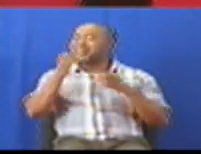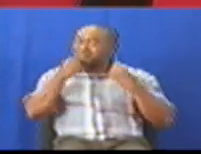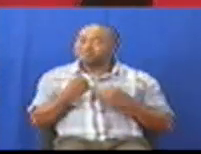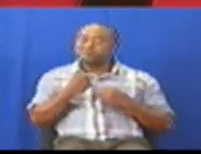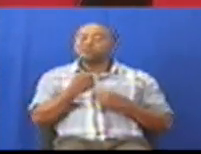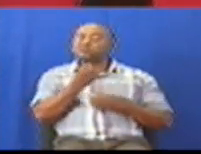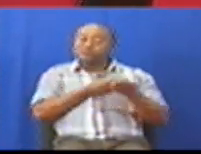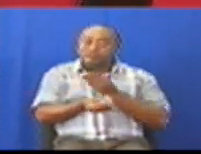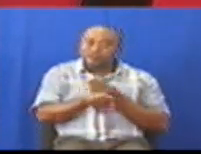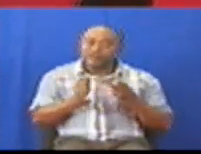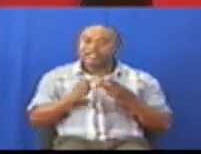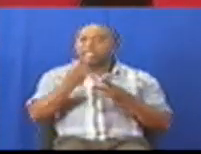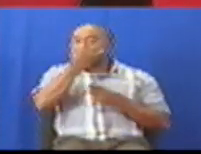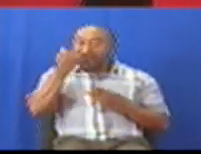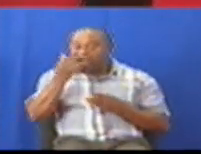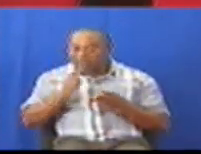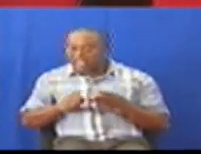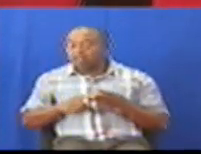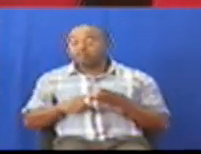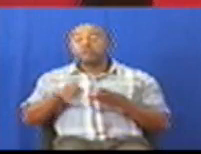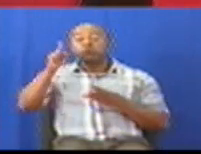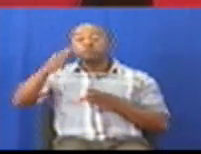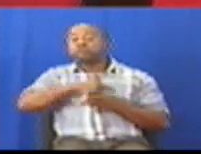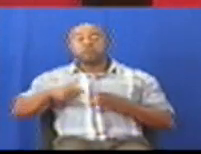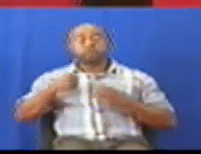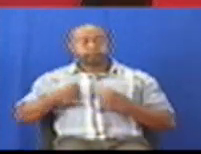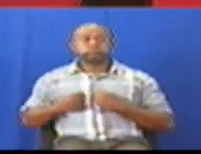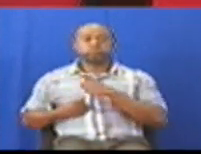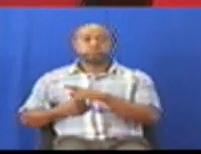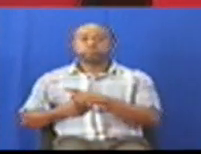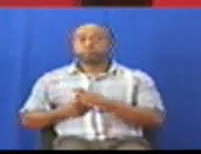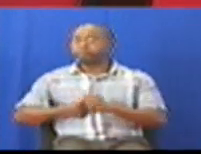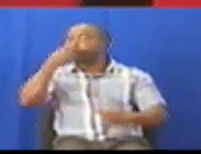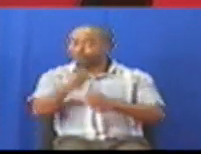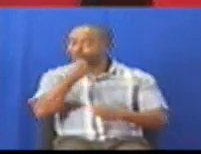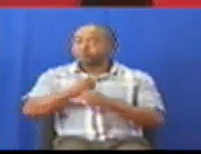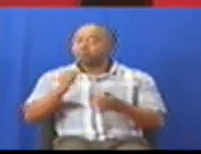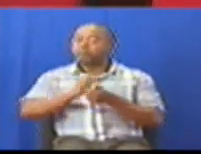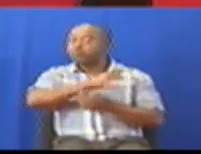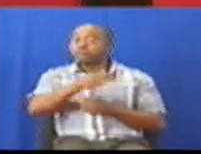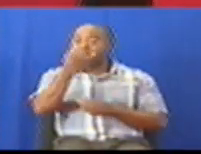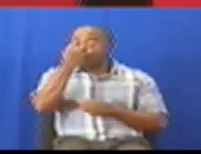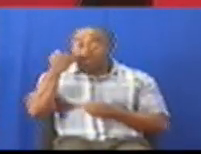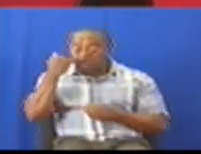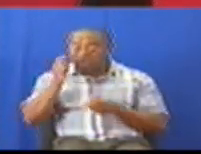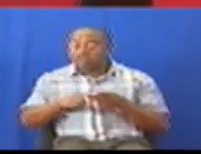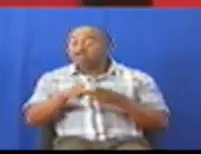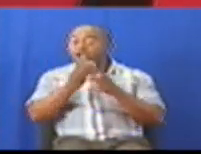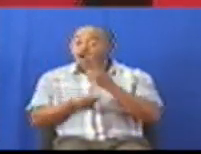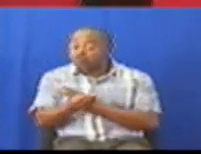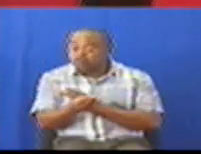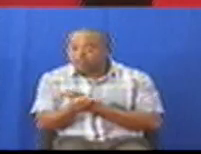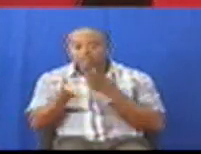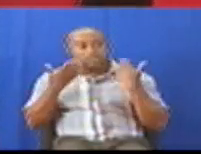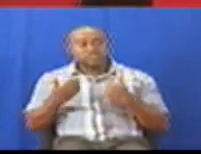vingine. Ameingia mtu ambaye amekuwa jasiri katika mambo hayo na ameyashughulikia sawa sawa, na sasa taifa iko na